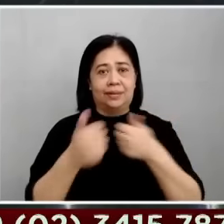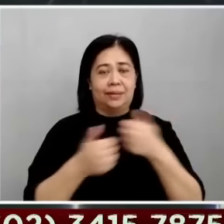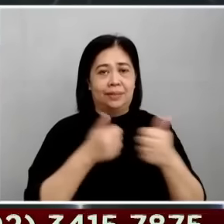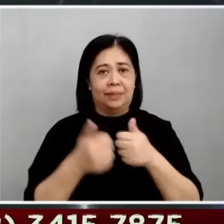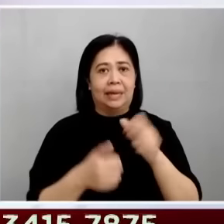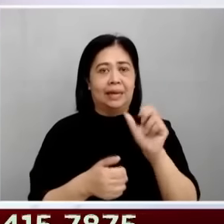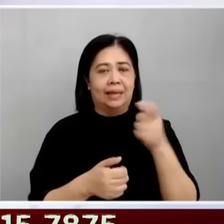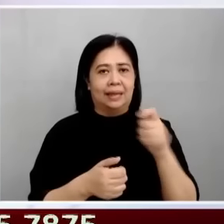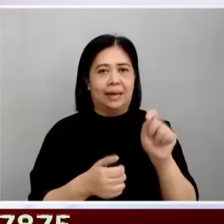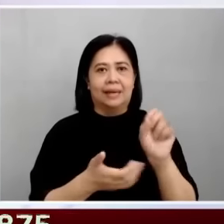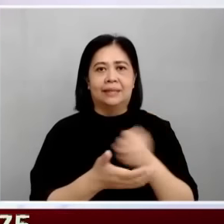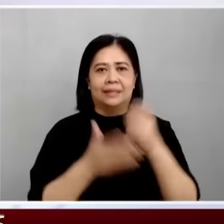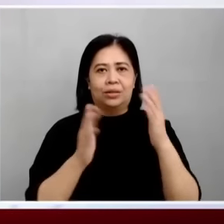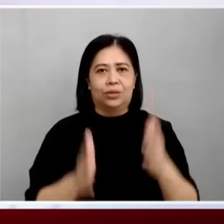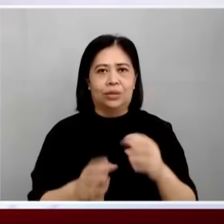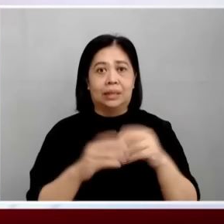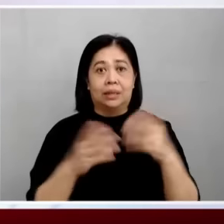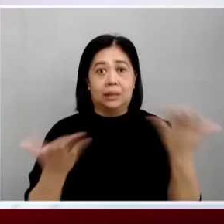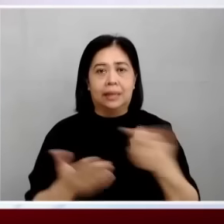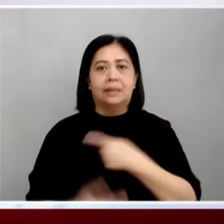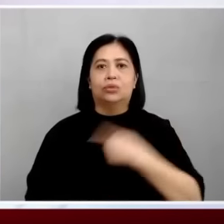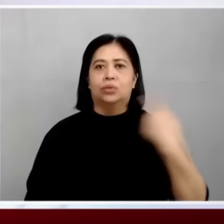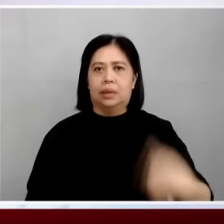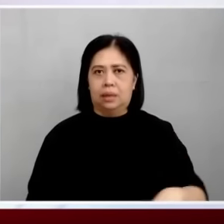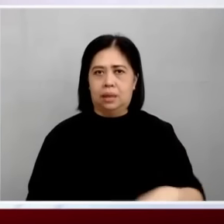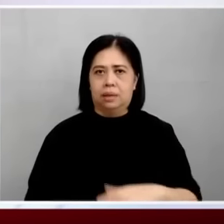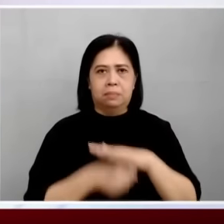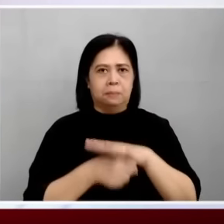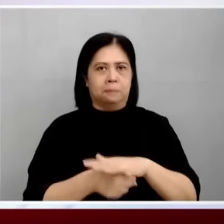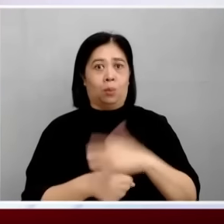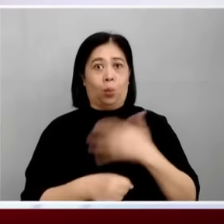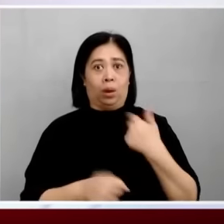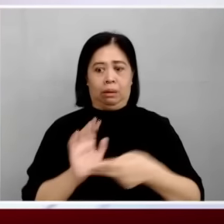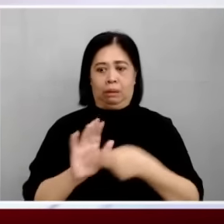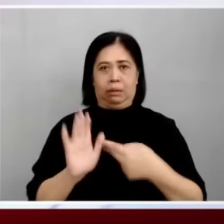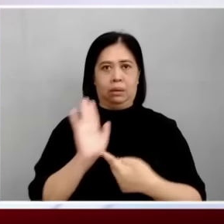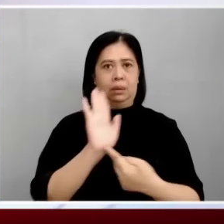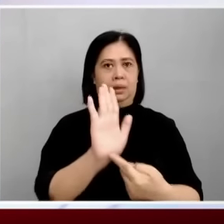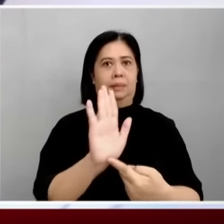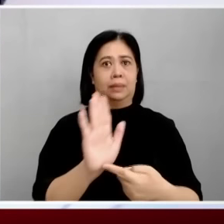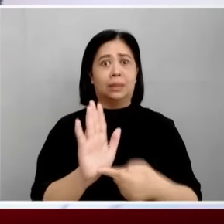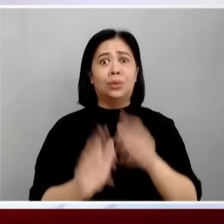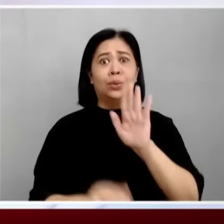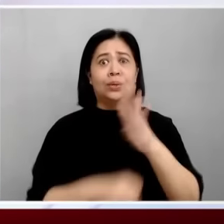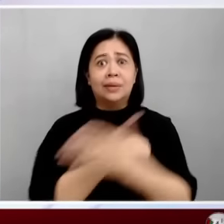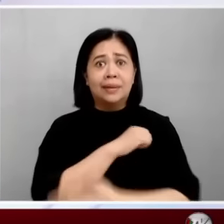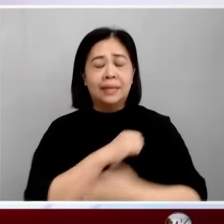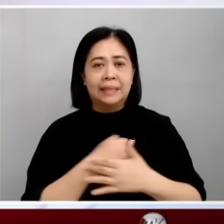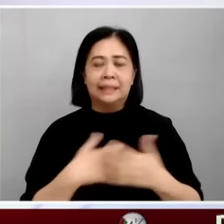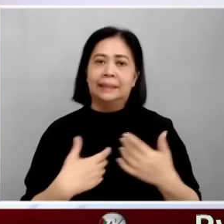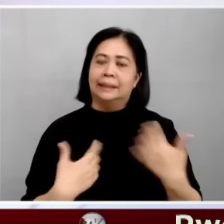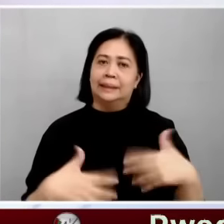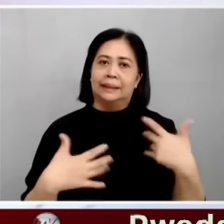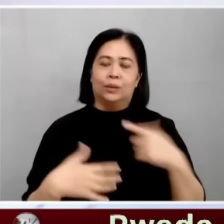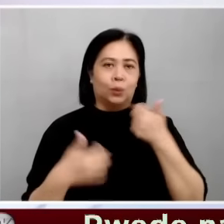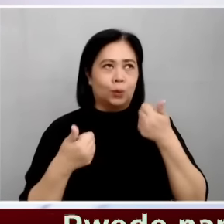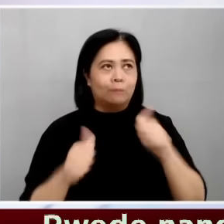sa China. Yung pressure kasi of representing your country and, you know, trying